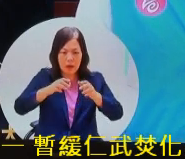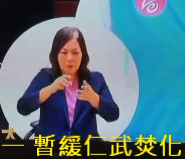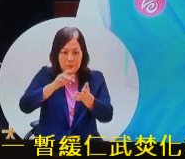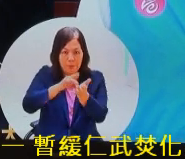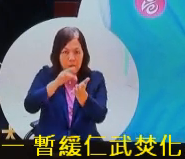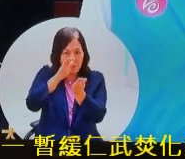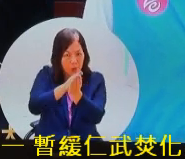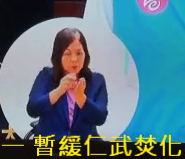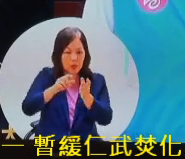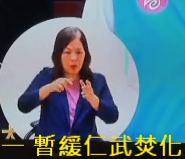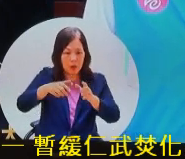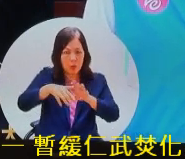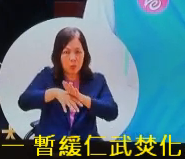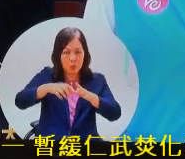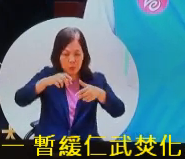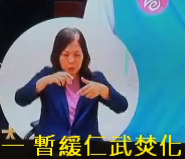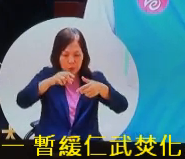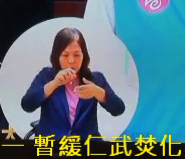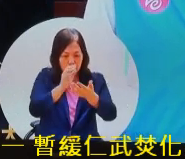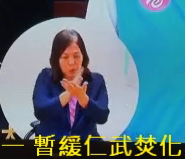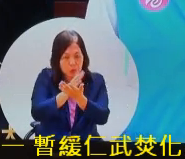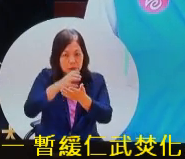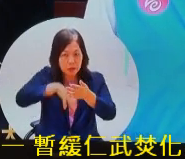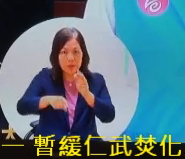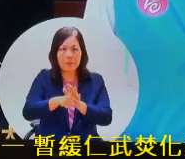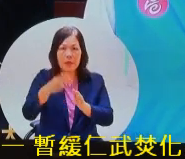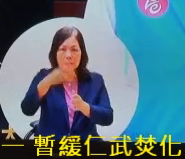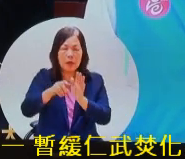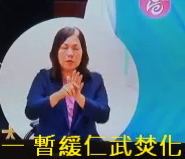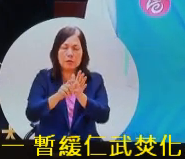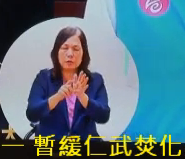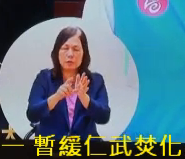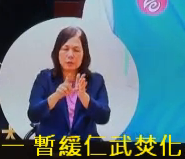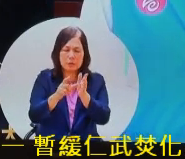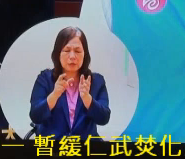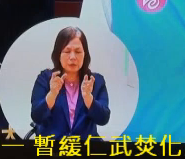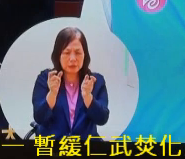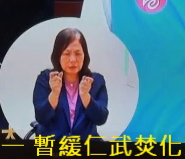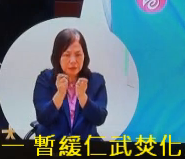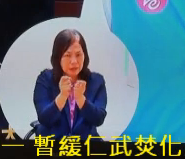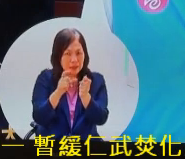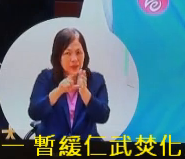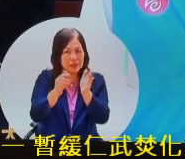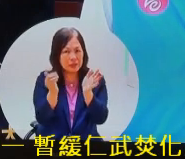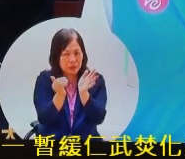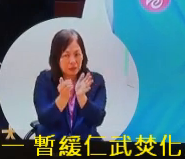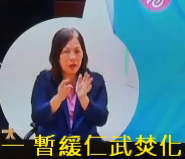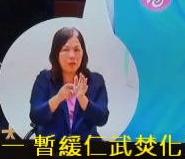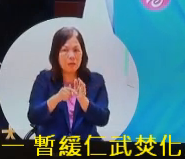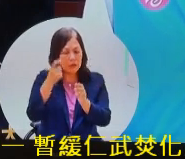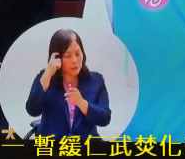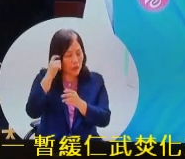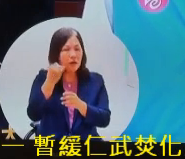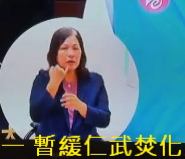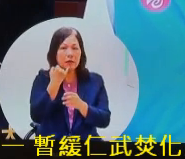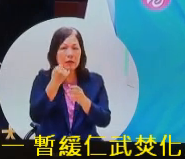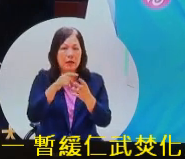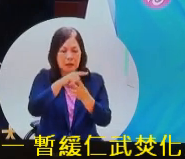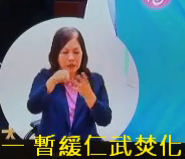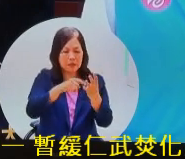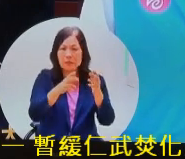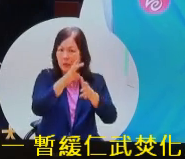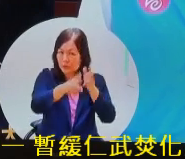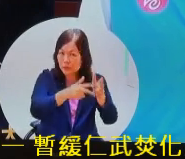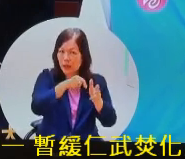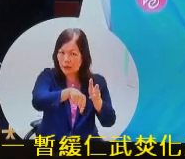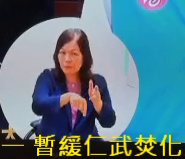位议员说建议，我们是认为可以考量。那现在我们讲，那个四个厂，目前来讲就是